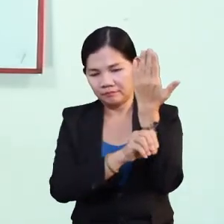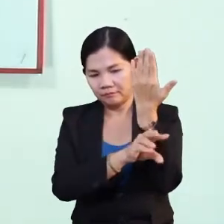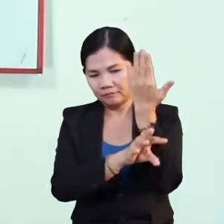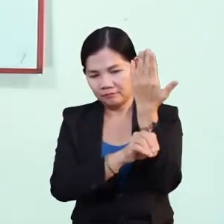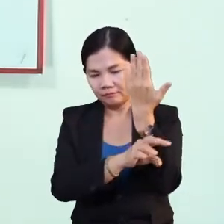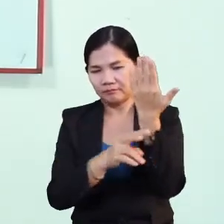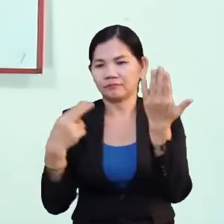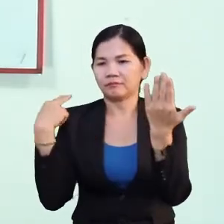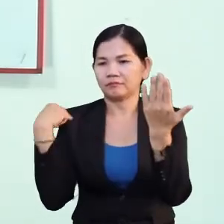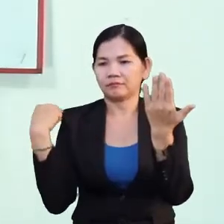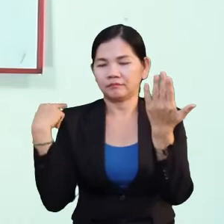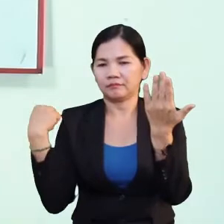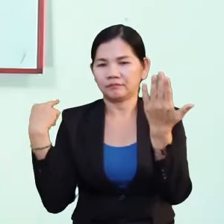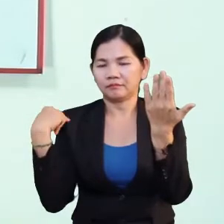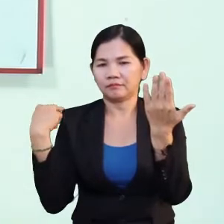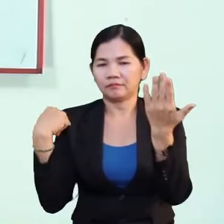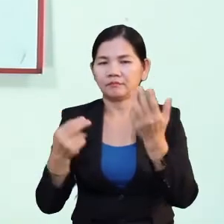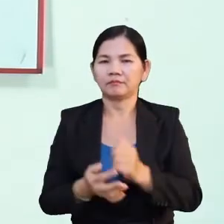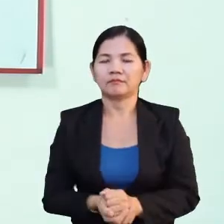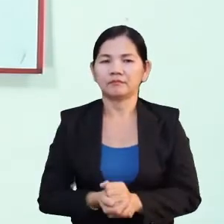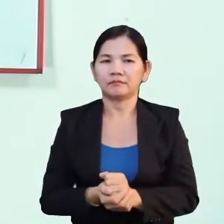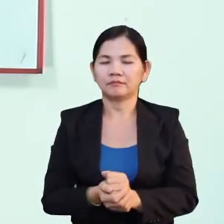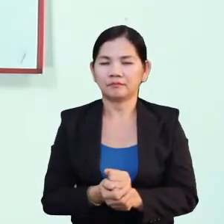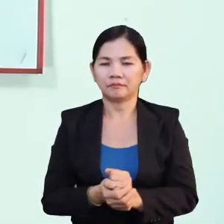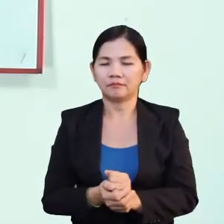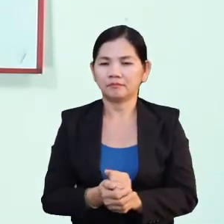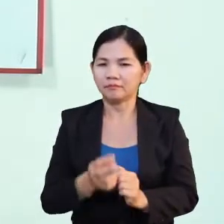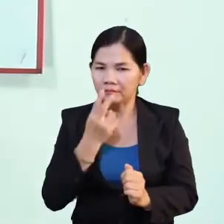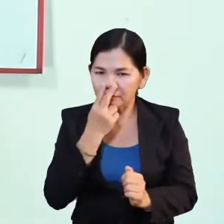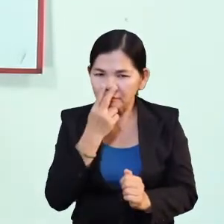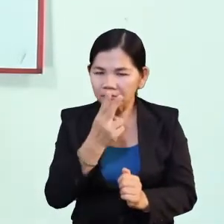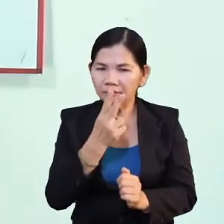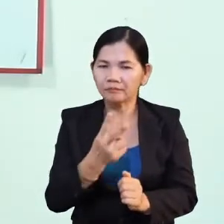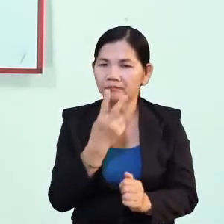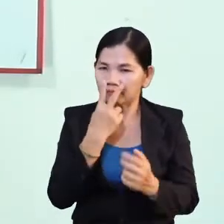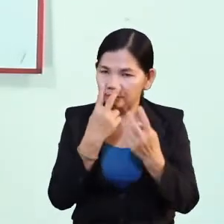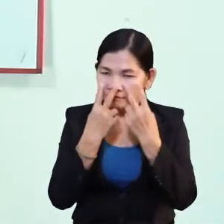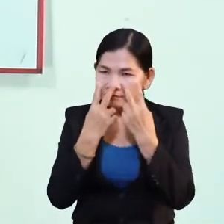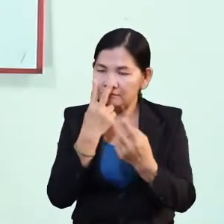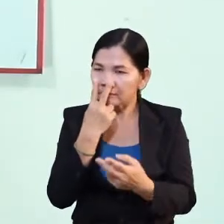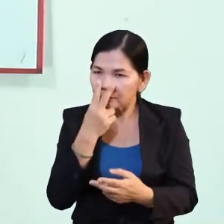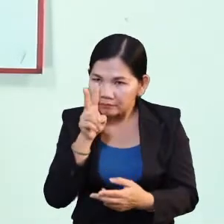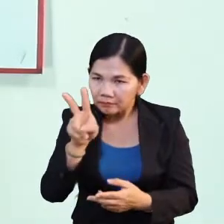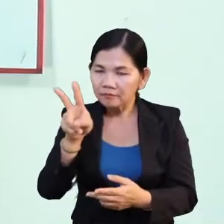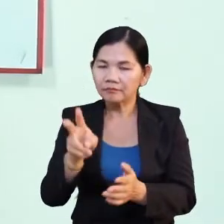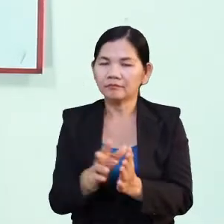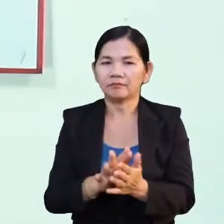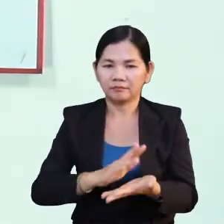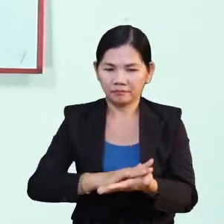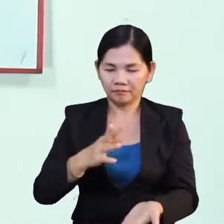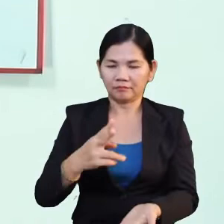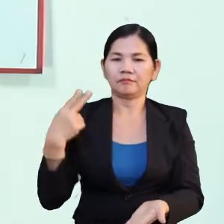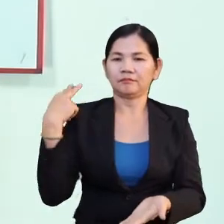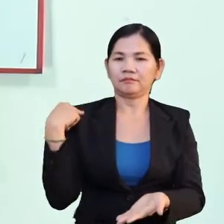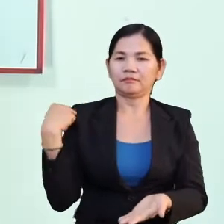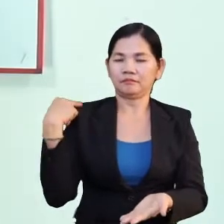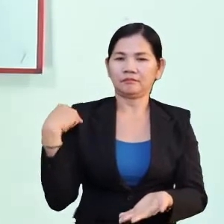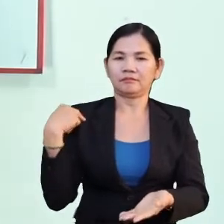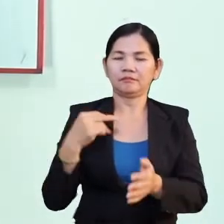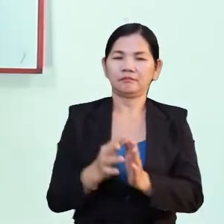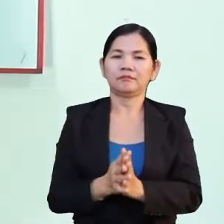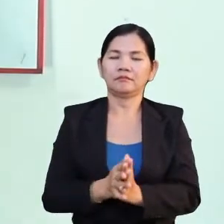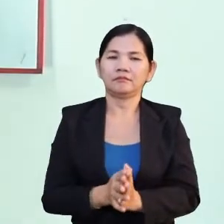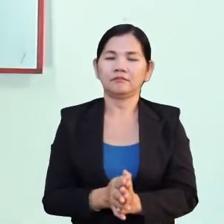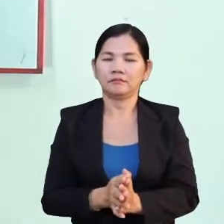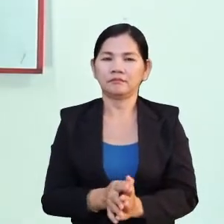2ចាអញ្ចឹងកូនមើលមើលបរោះហ្នឹងគាត់កំពុងមើលផ្លែងពណ៌ហ្នឹងទៀតហើយពណ៌លឿងហ្នឹងអញ្ចឹងពណ៌លឿ